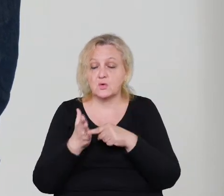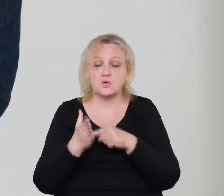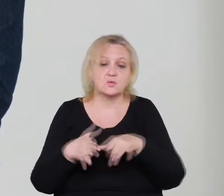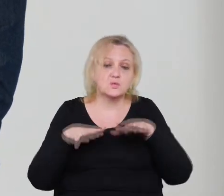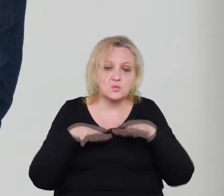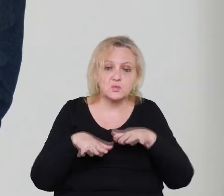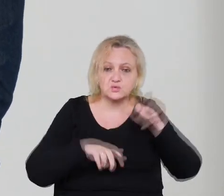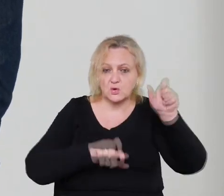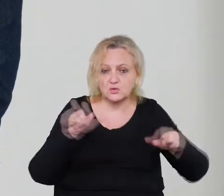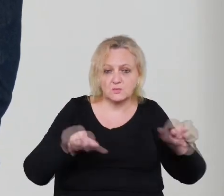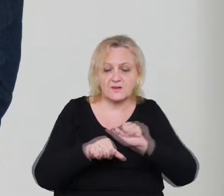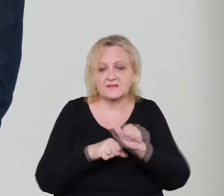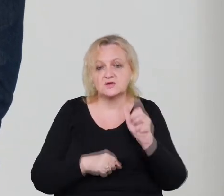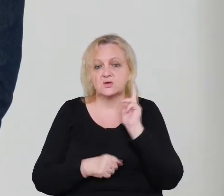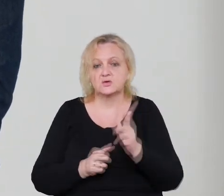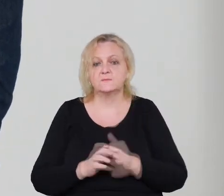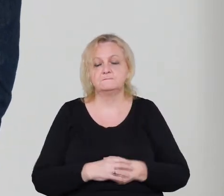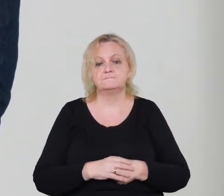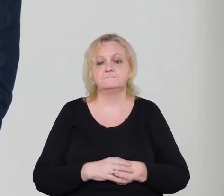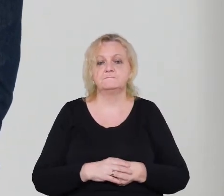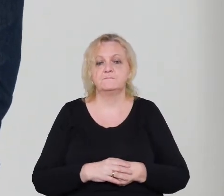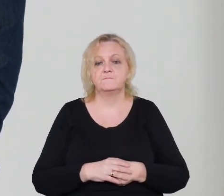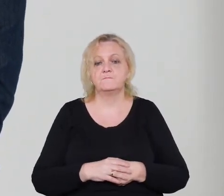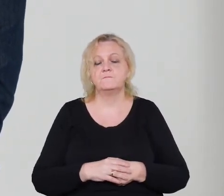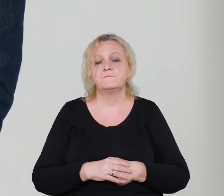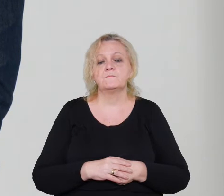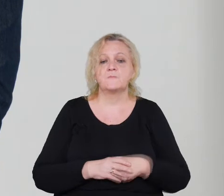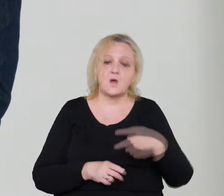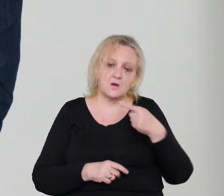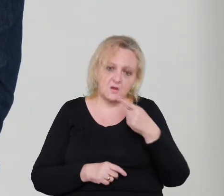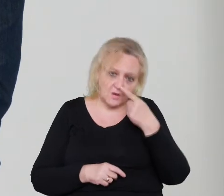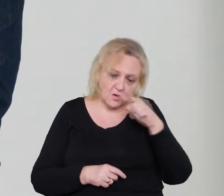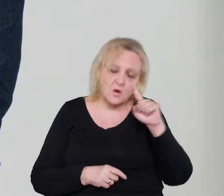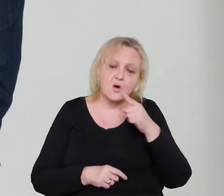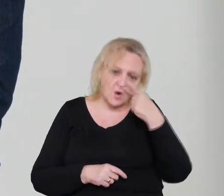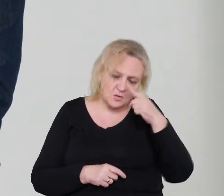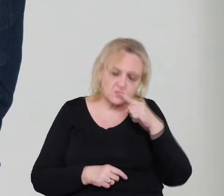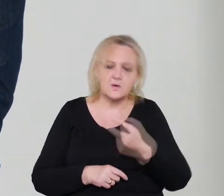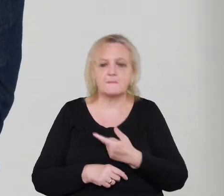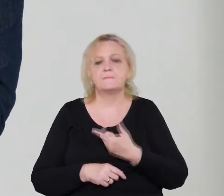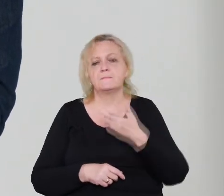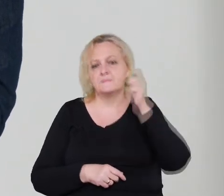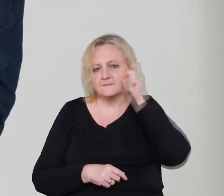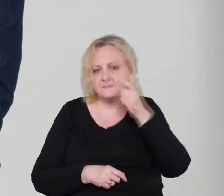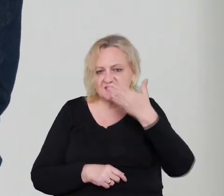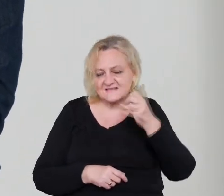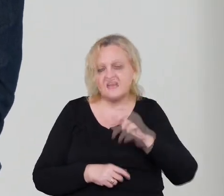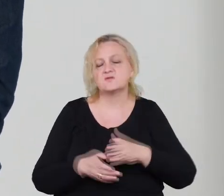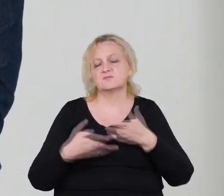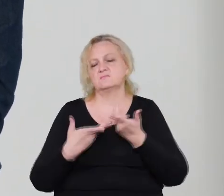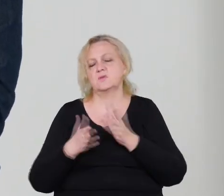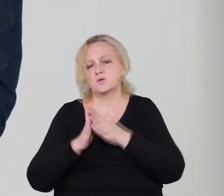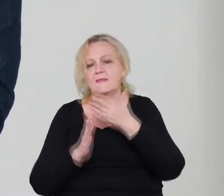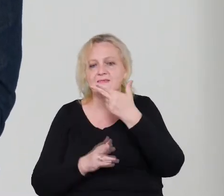jest bardzo dużo postaci które Kościuszko vmickiewicz całe Nad Niemnem Przecież